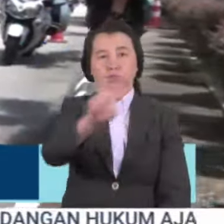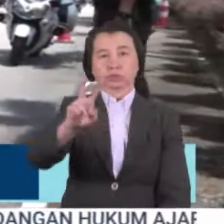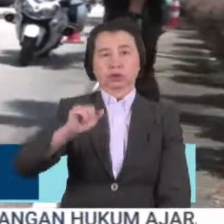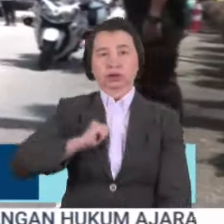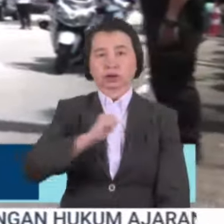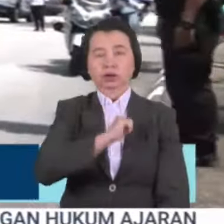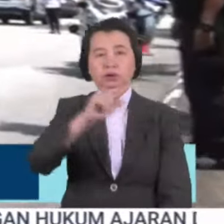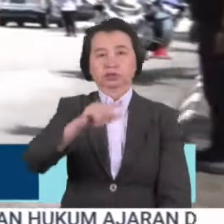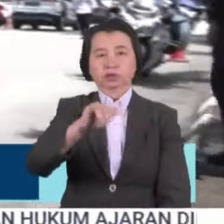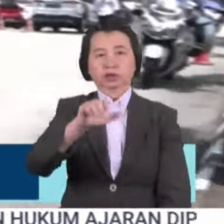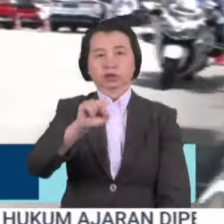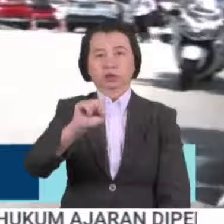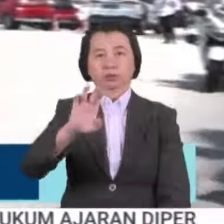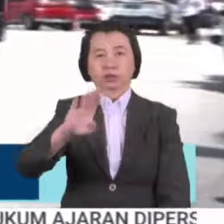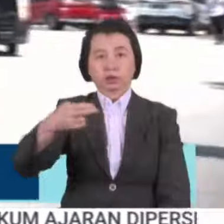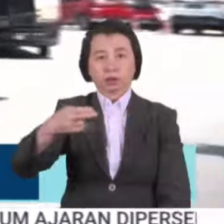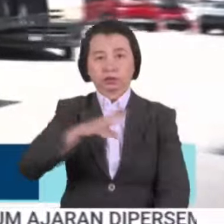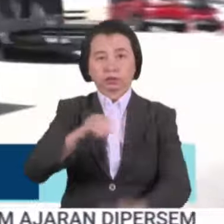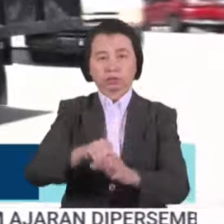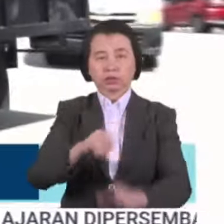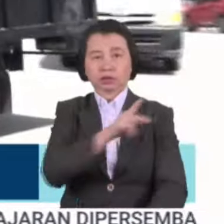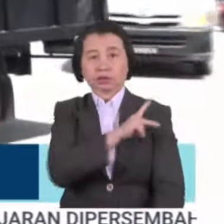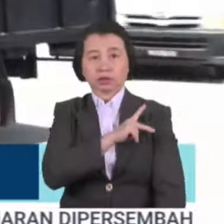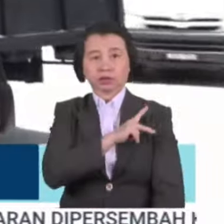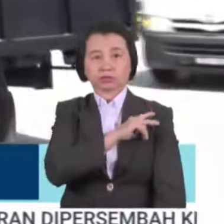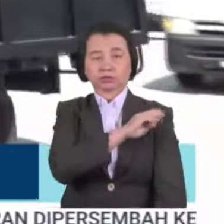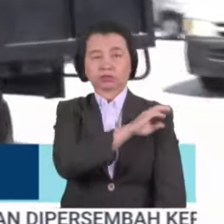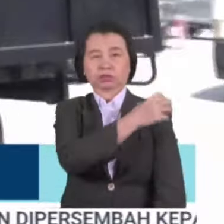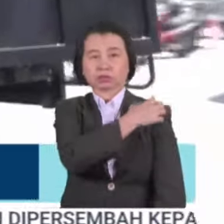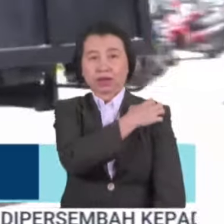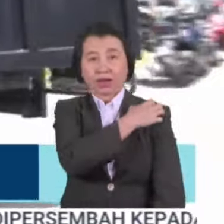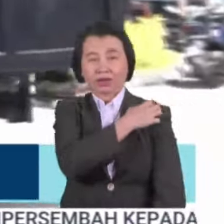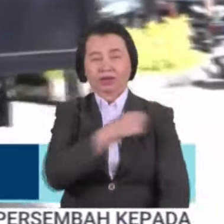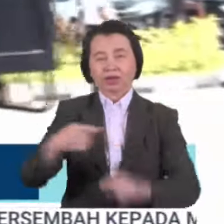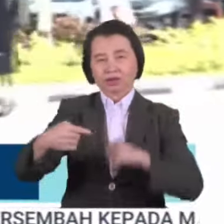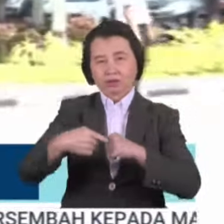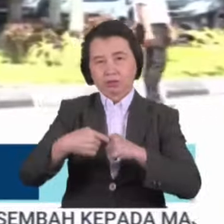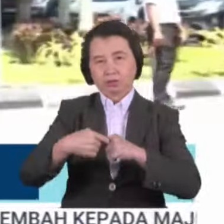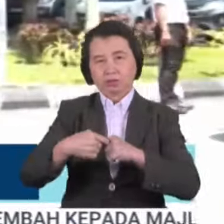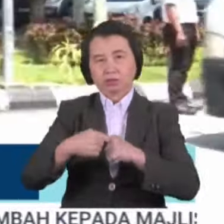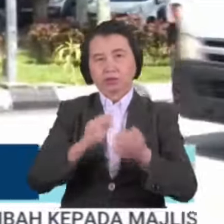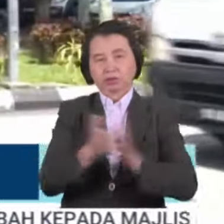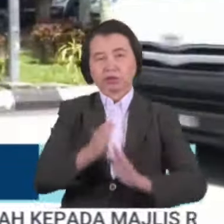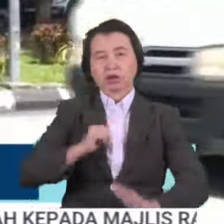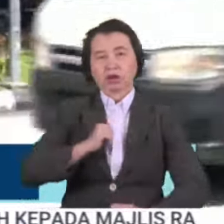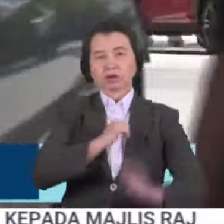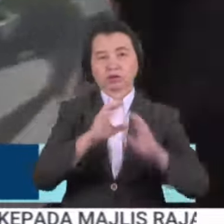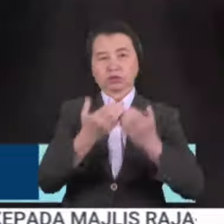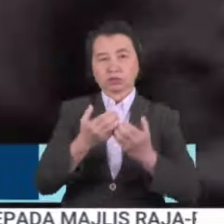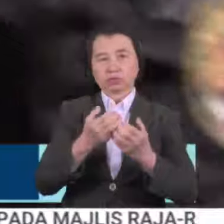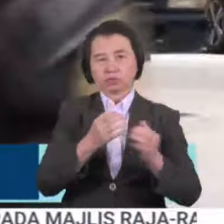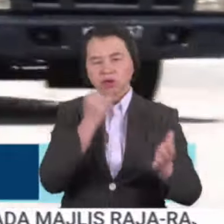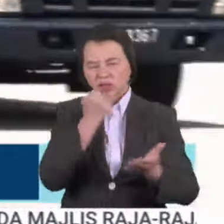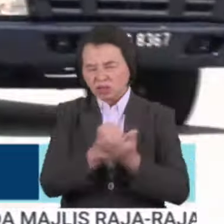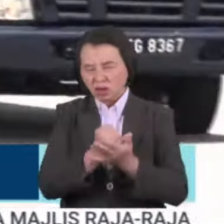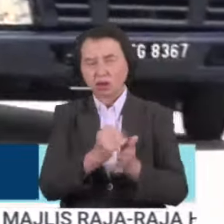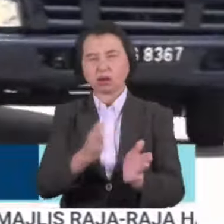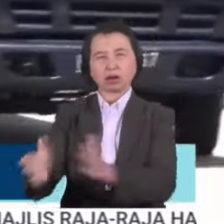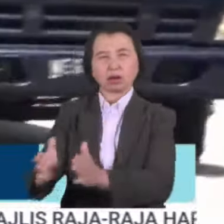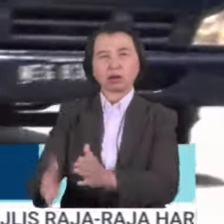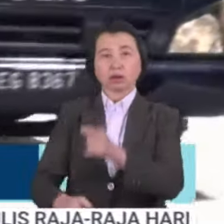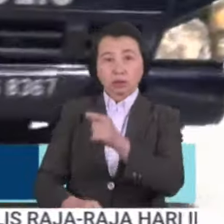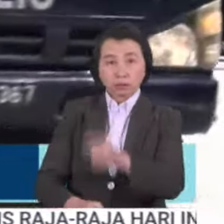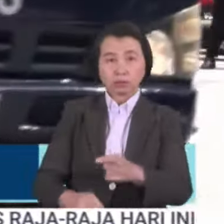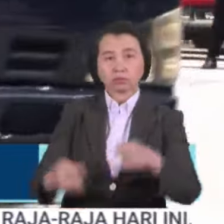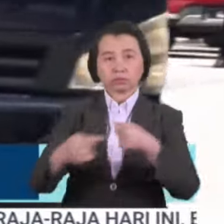22 ahli GIS BH termasuk ketua pegawai eksekutifnya didakwa atas tuduhan menjadi ahli kumpulan jenayah terancang. Tuduhan di